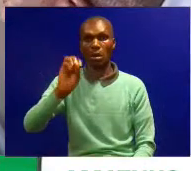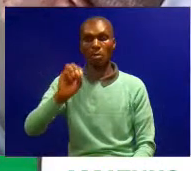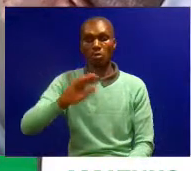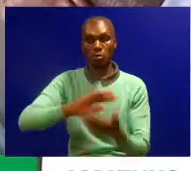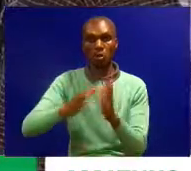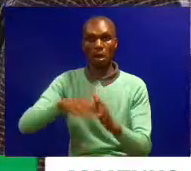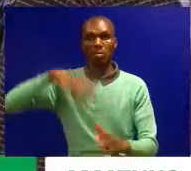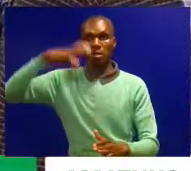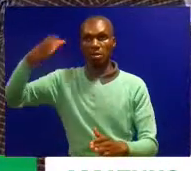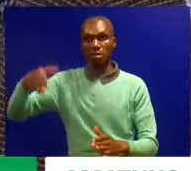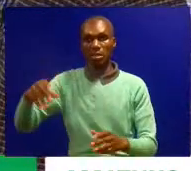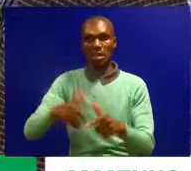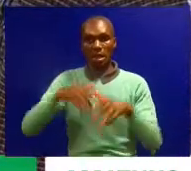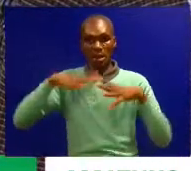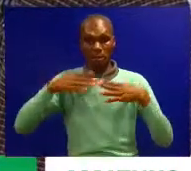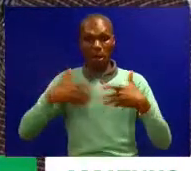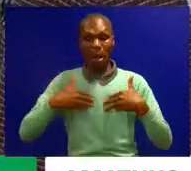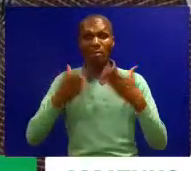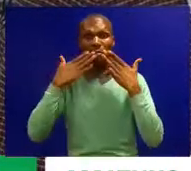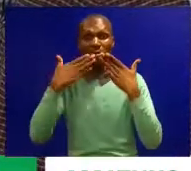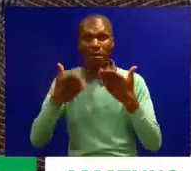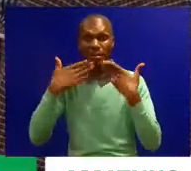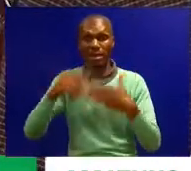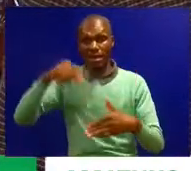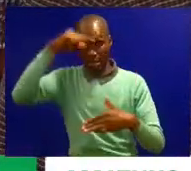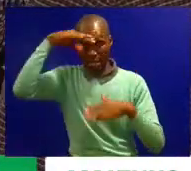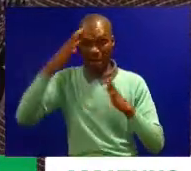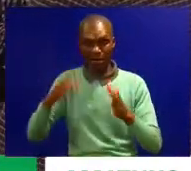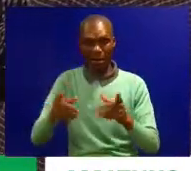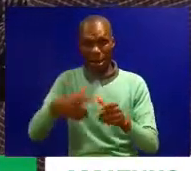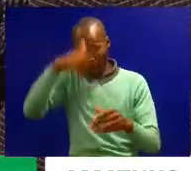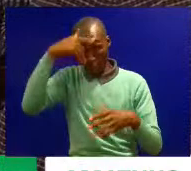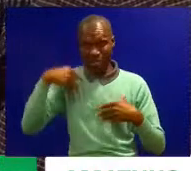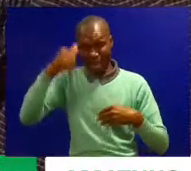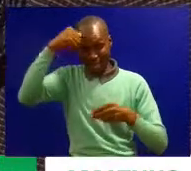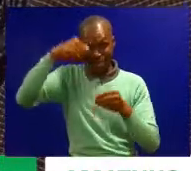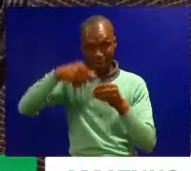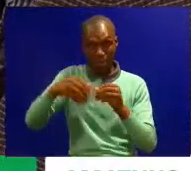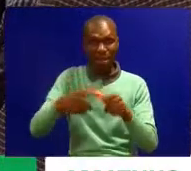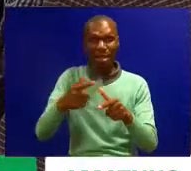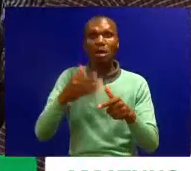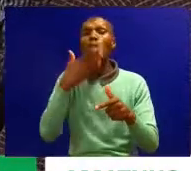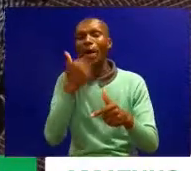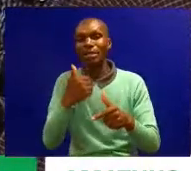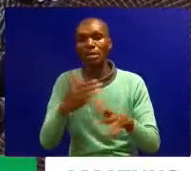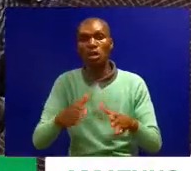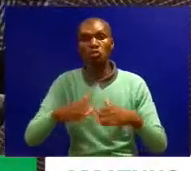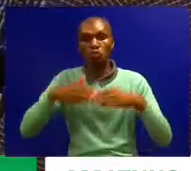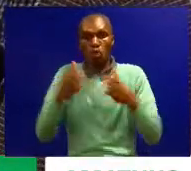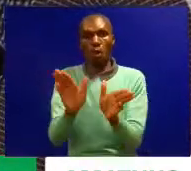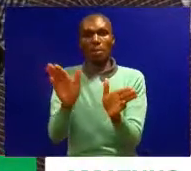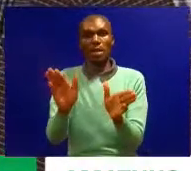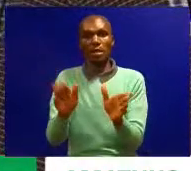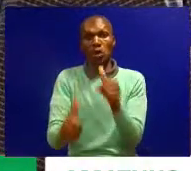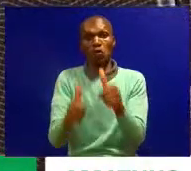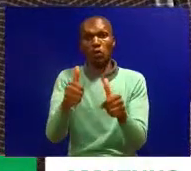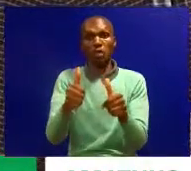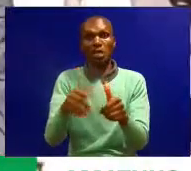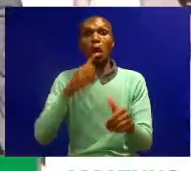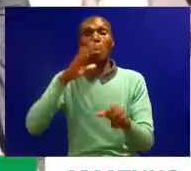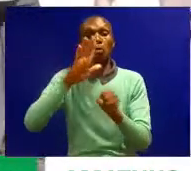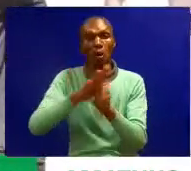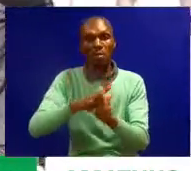Abamenyi aboni goba mwakera Ongwae mbiyamono ase okubanyura ase baganirie abayigolere municipality eyo ase mwene